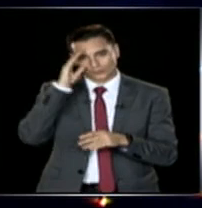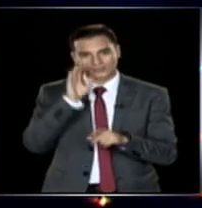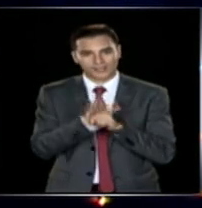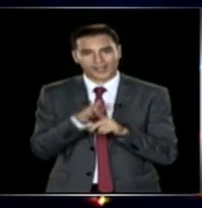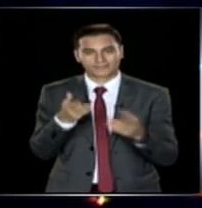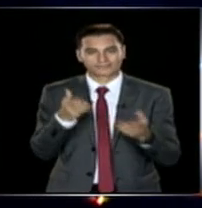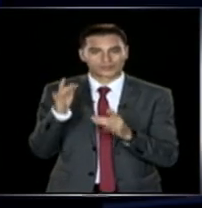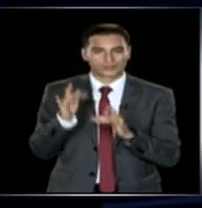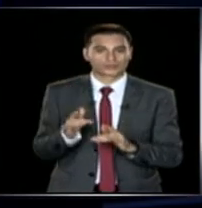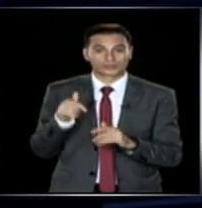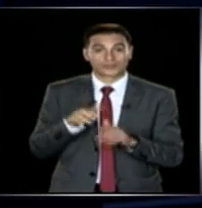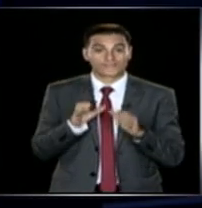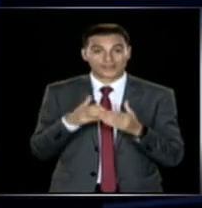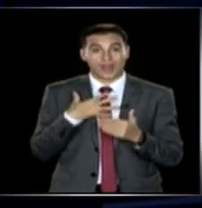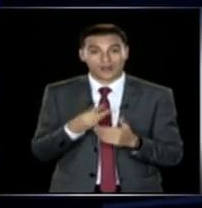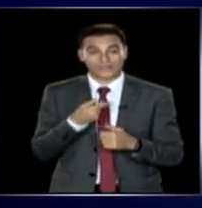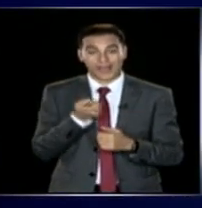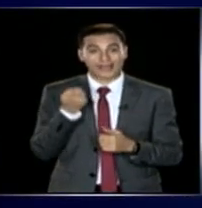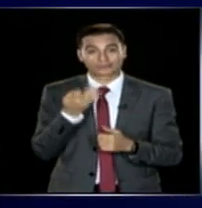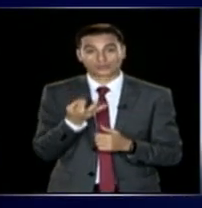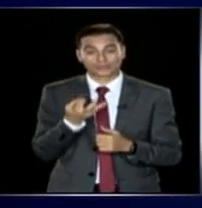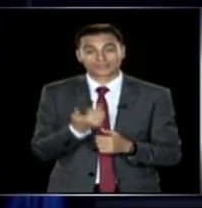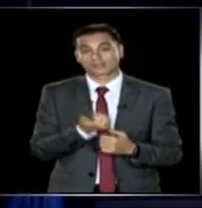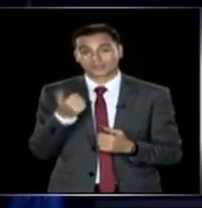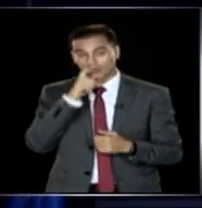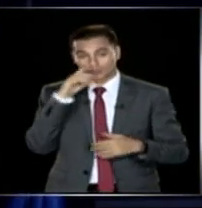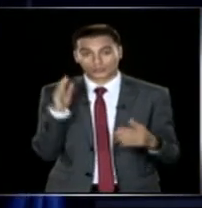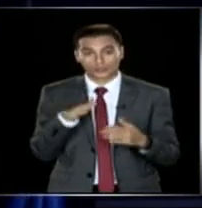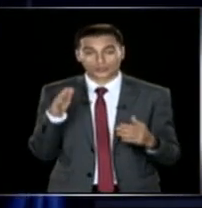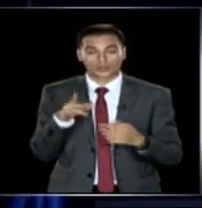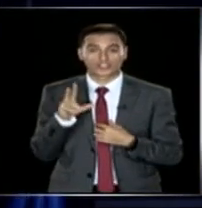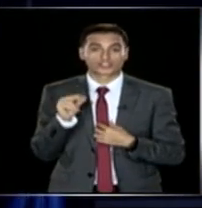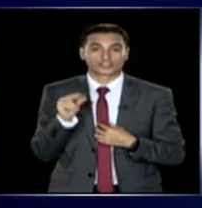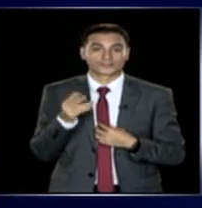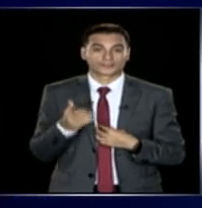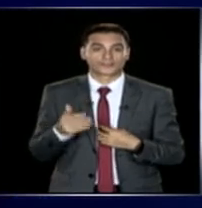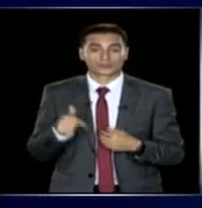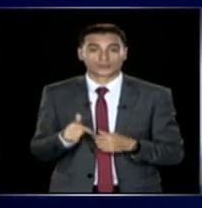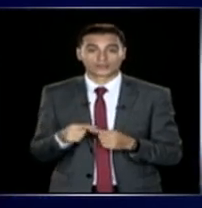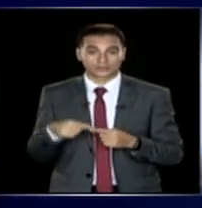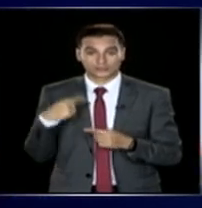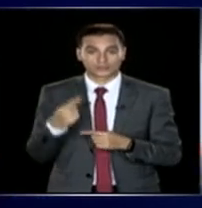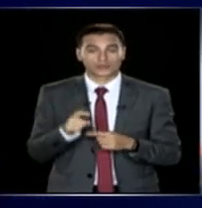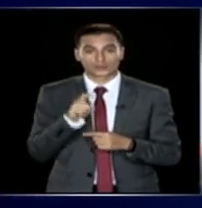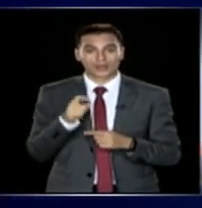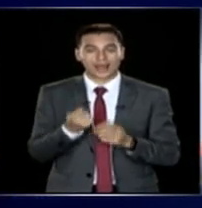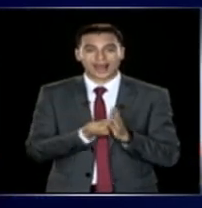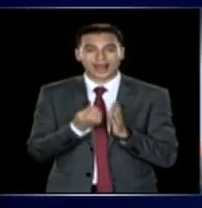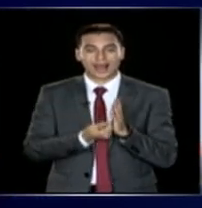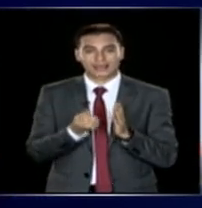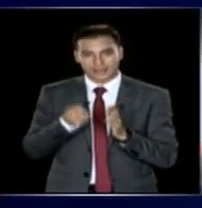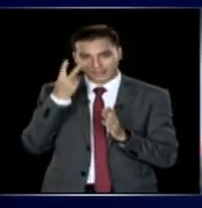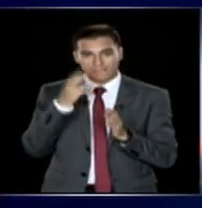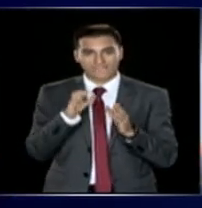اتغيرت، الأوفياء 35، الصقور 20. ودلوقتي عندنا سؤال في الأدب